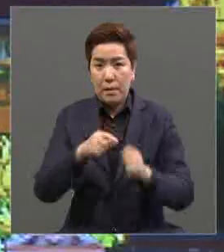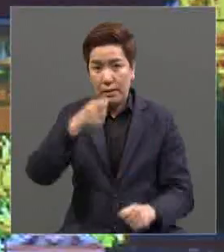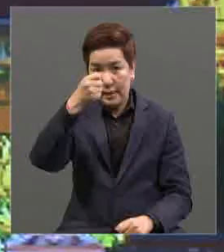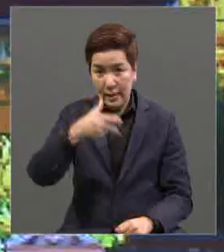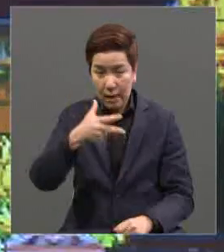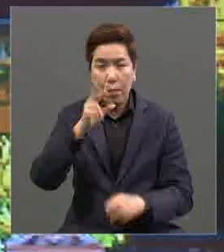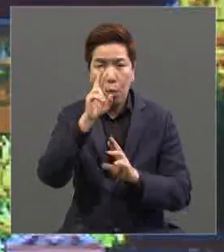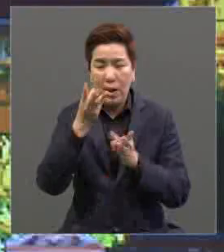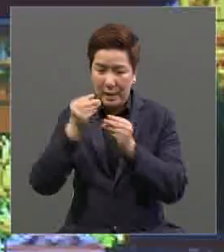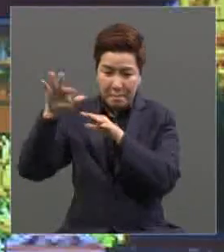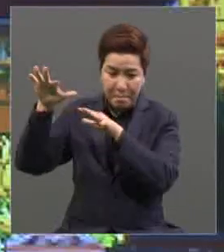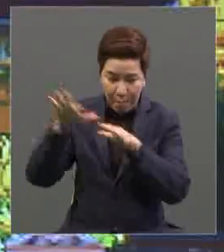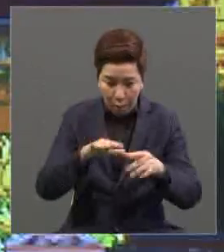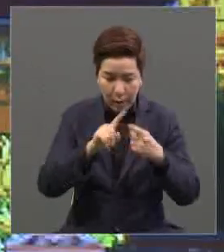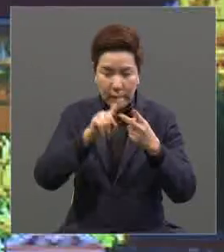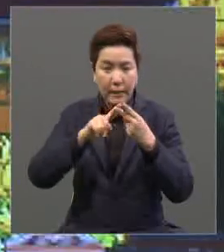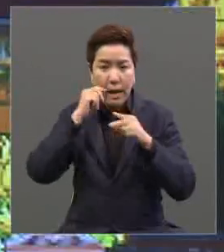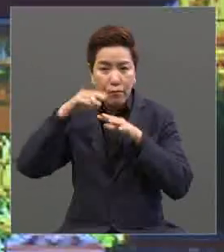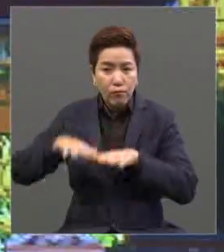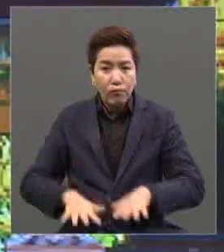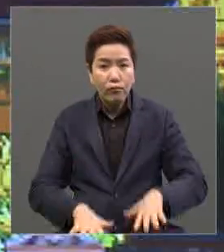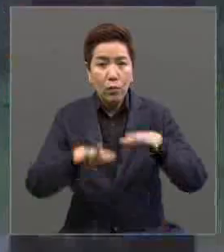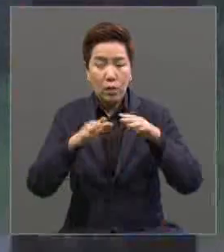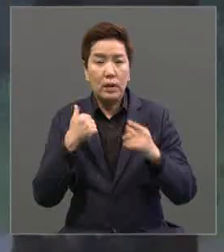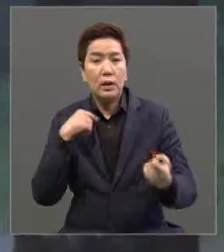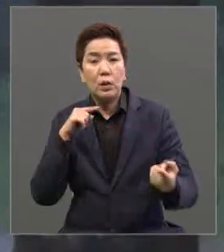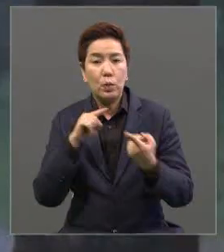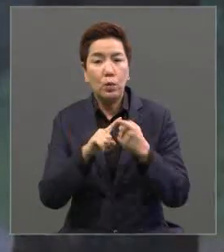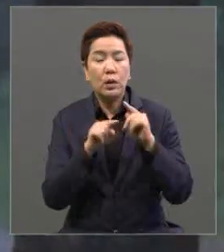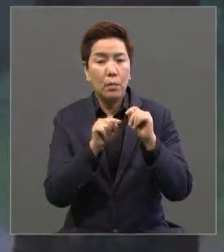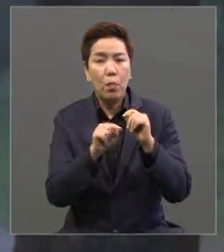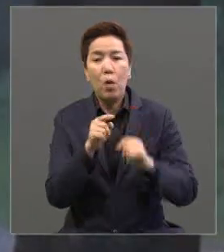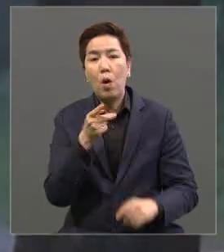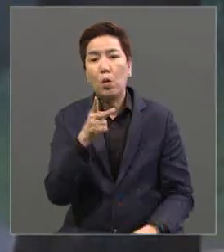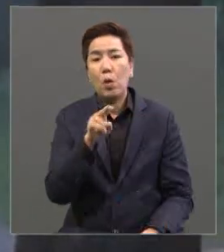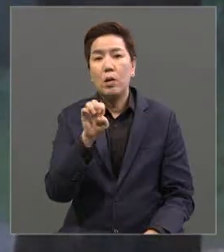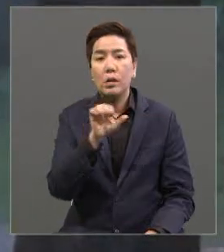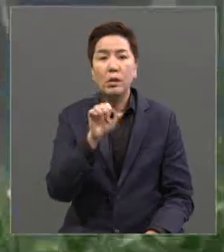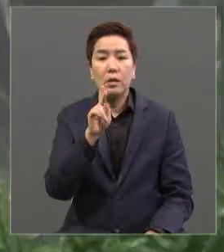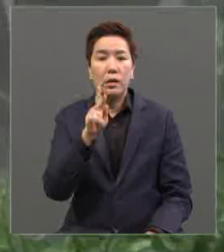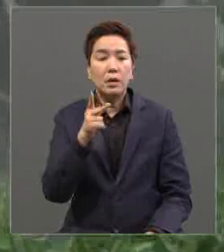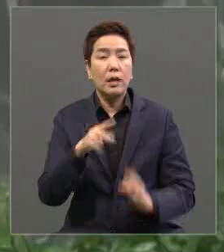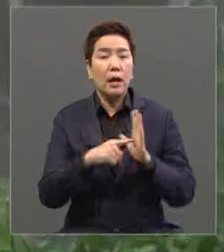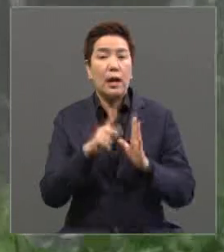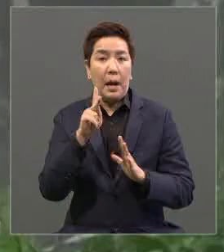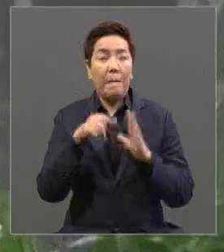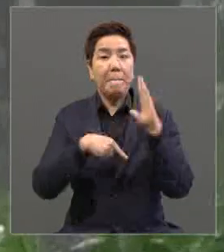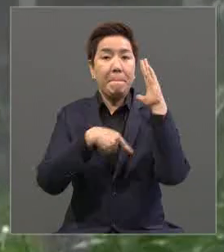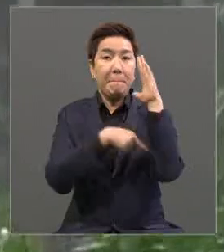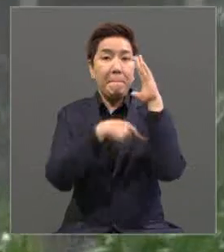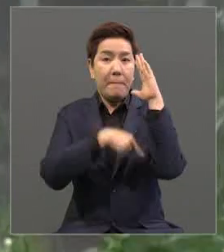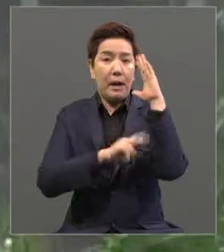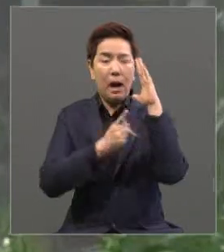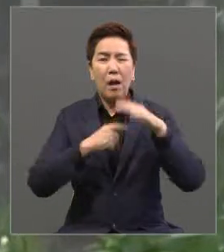ฝ้าระวังน้ำป่าและดินโคลนถล่มด้วยครับโดยในพื้นที่ตำบลคึกคักอำเภอตะกั่วป่าจังหวัดพังงานะครับ